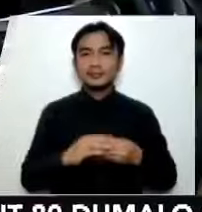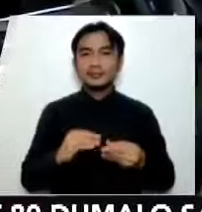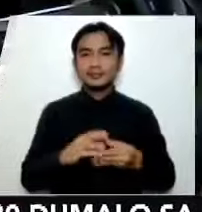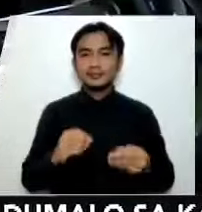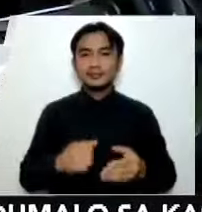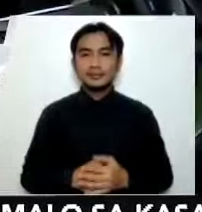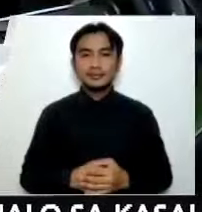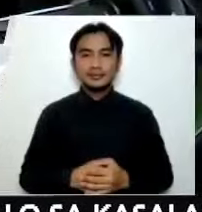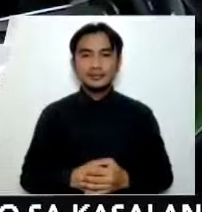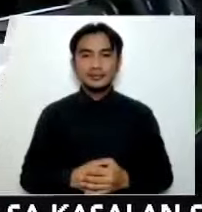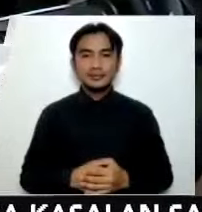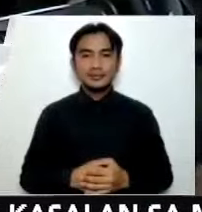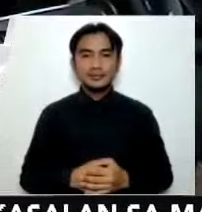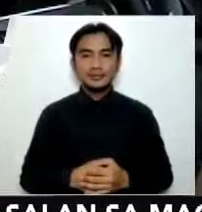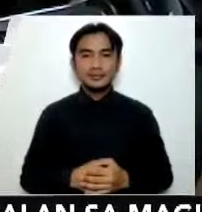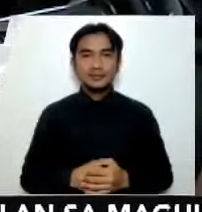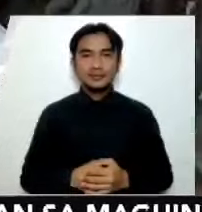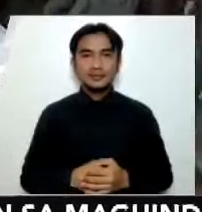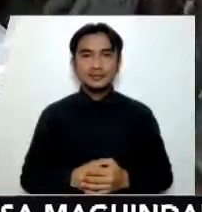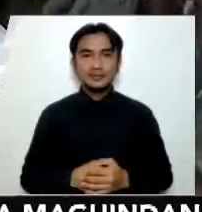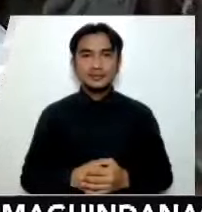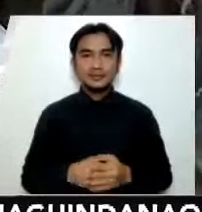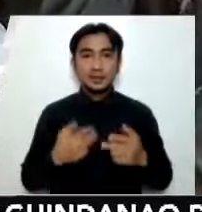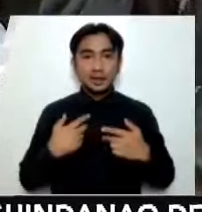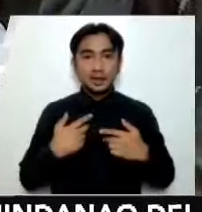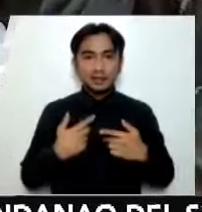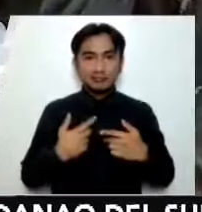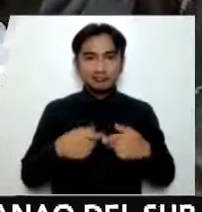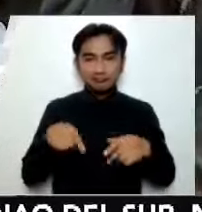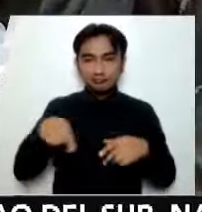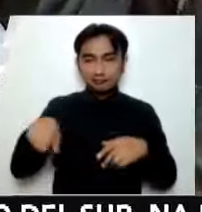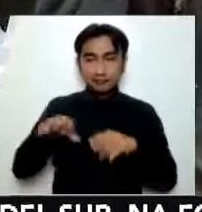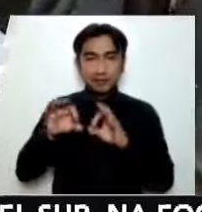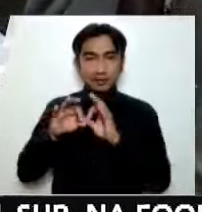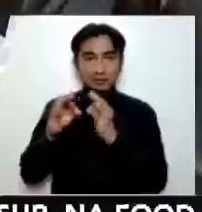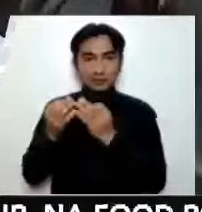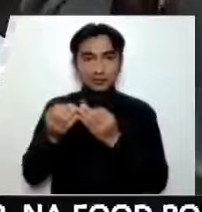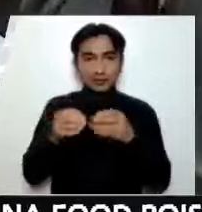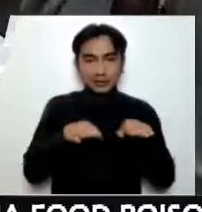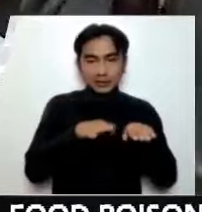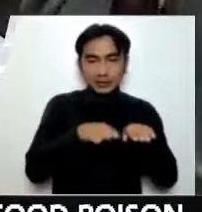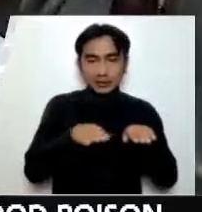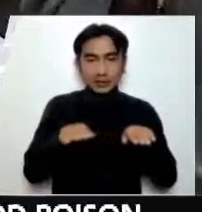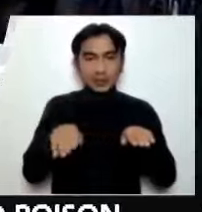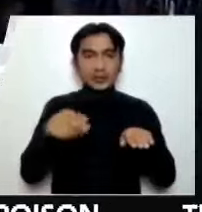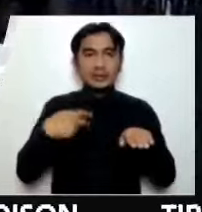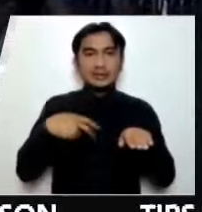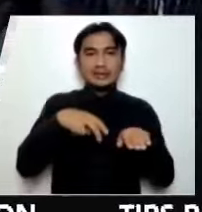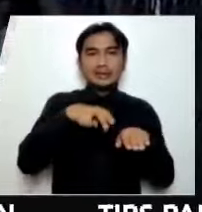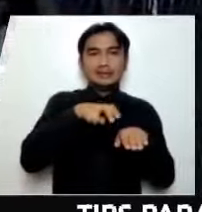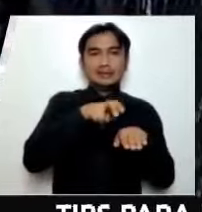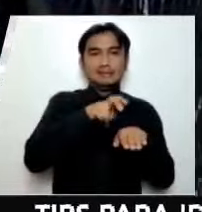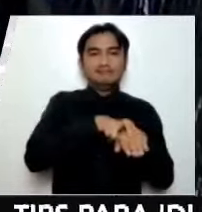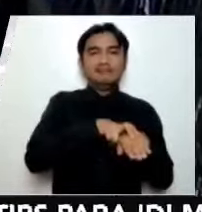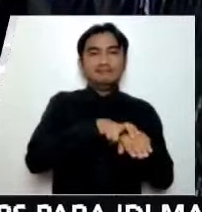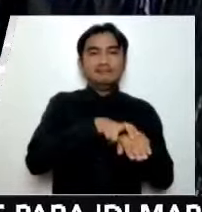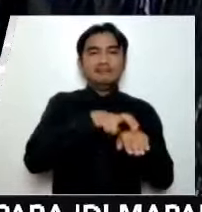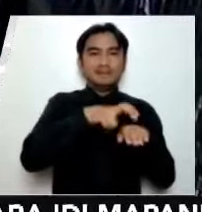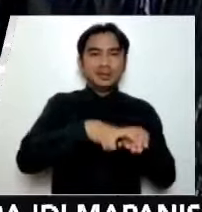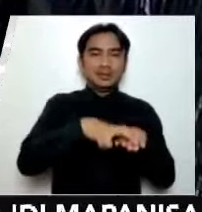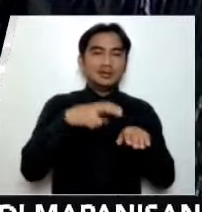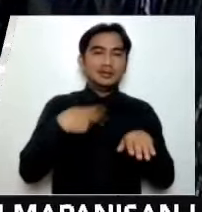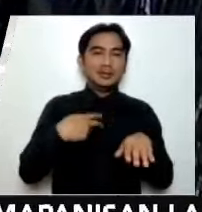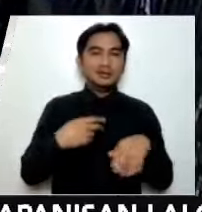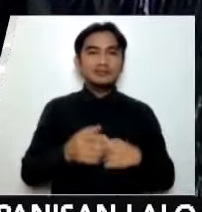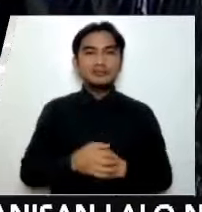rep bas na naglatag ng folding bed ang mag-anak na ito sa Barangay apollonio Samson sa Quezon City kaya ko nilabas to dahil hindi kami